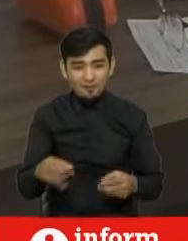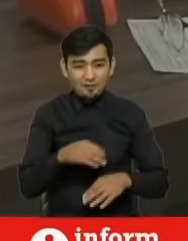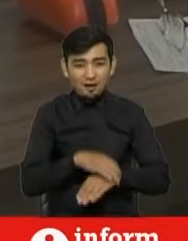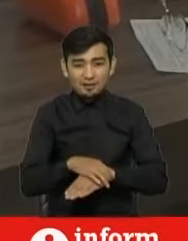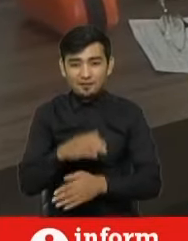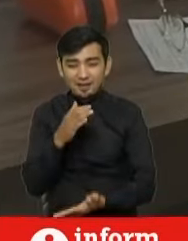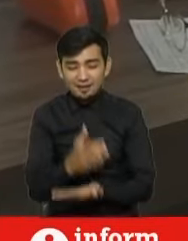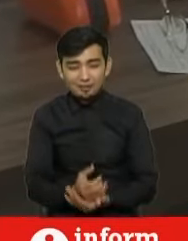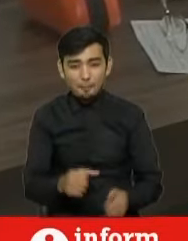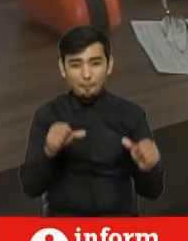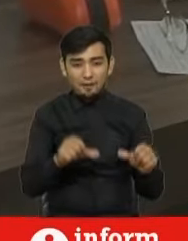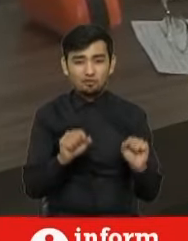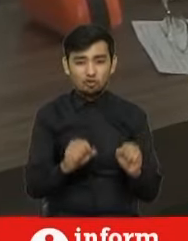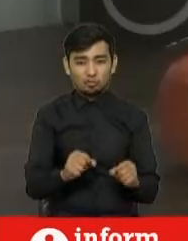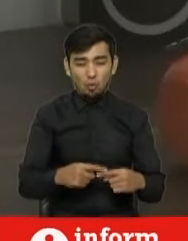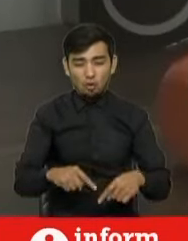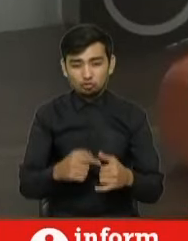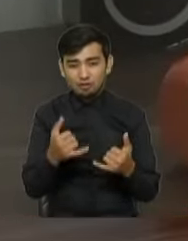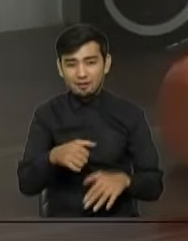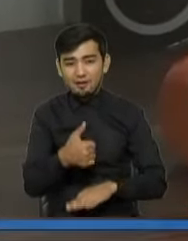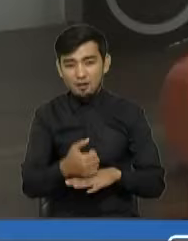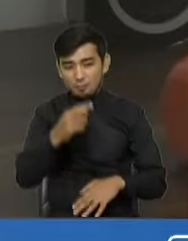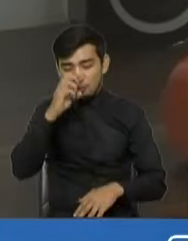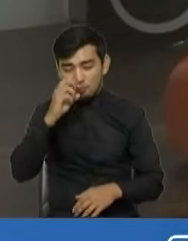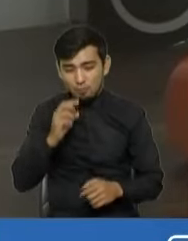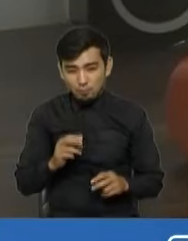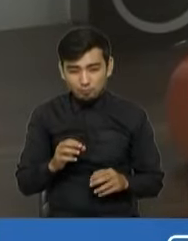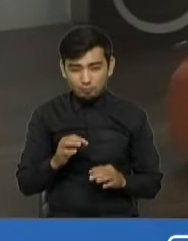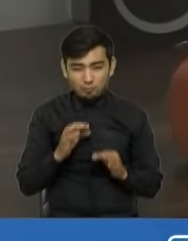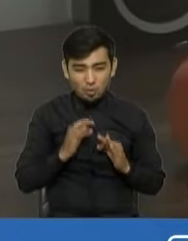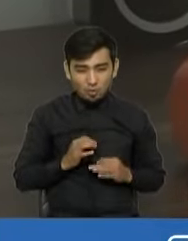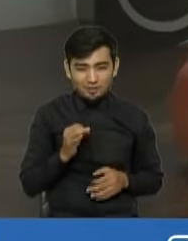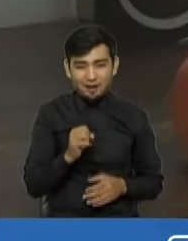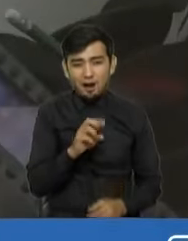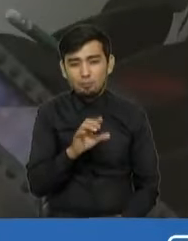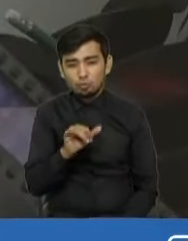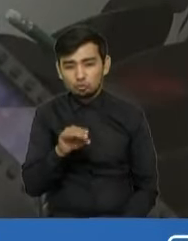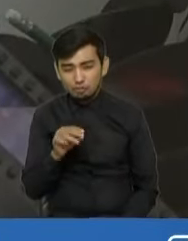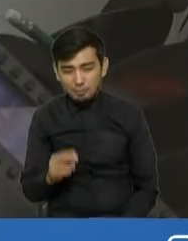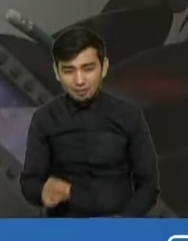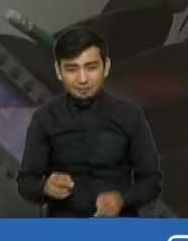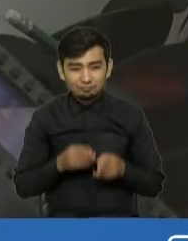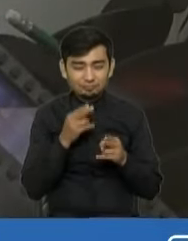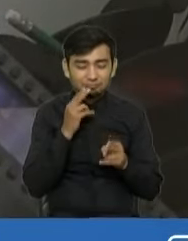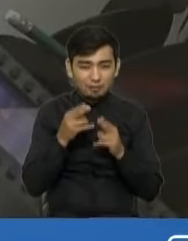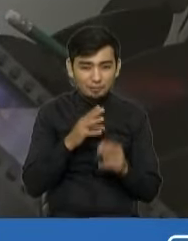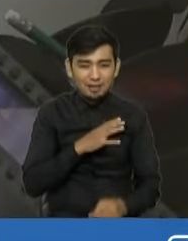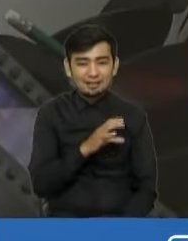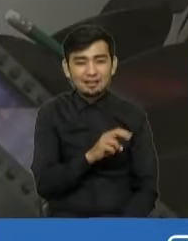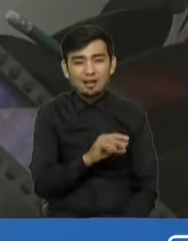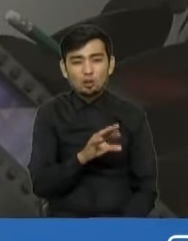айтты. Құқық қорғаушылар бүгінде бас прокуратура мен балалар омбудсменіне хат жолдаған. Олар қылмыстық істі тоқтатқан тергеушінің де